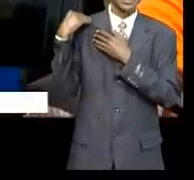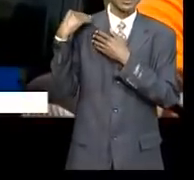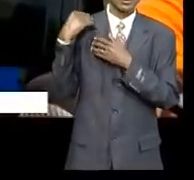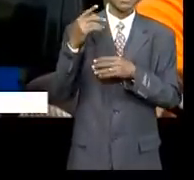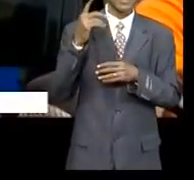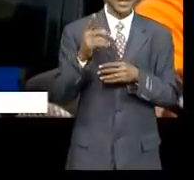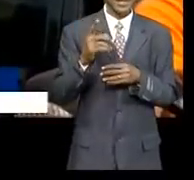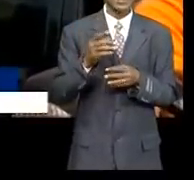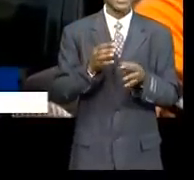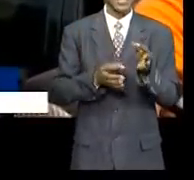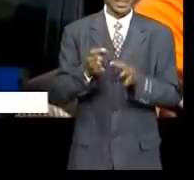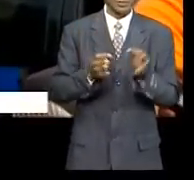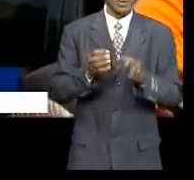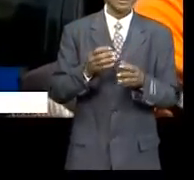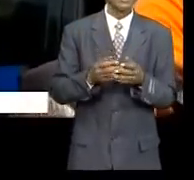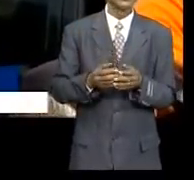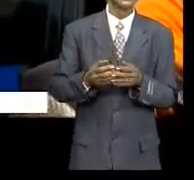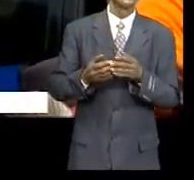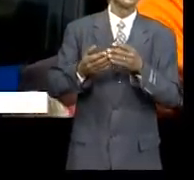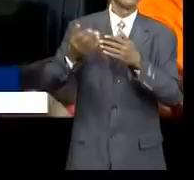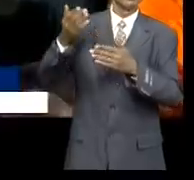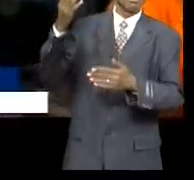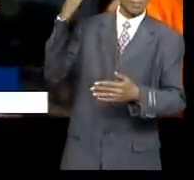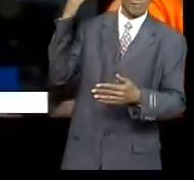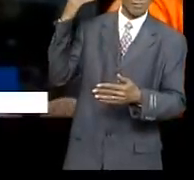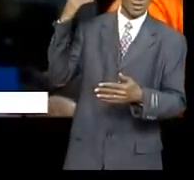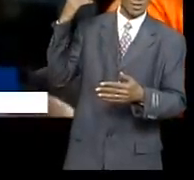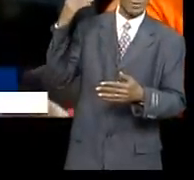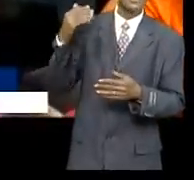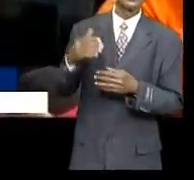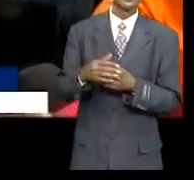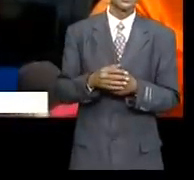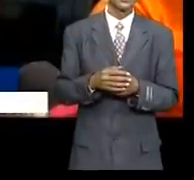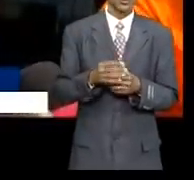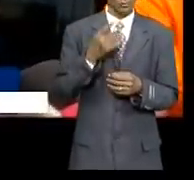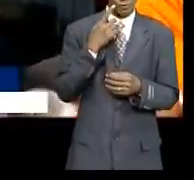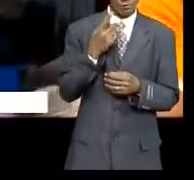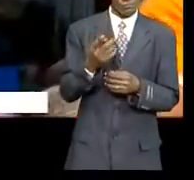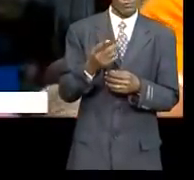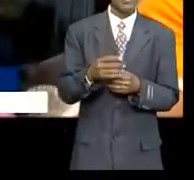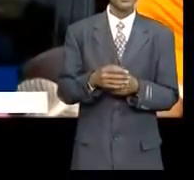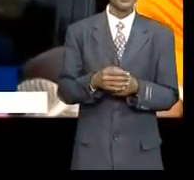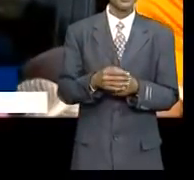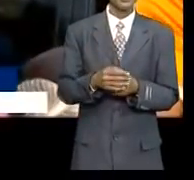Kivu. Auparavant, qui est devenu Proton aujourd'hui, en arrêt d'activité. C'est pendant ce temps que